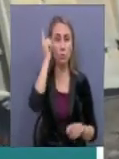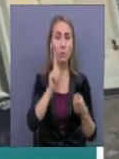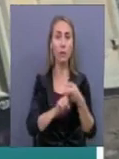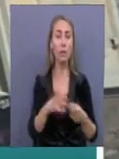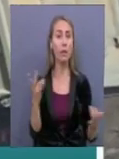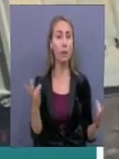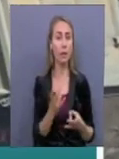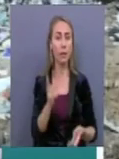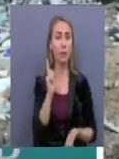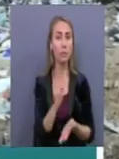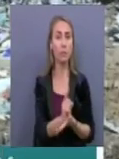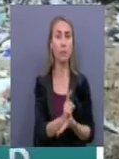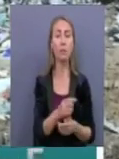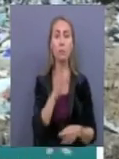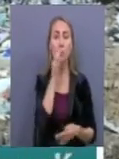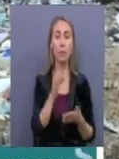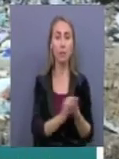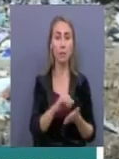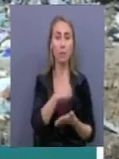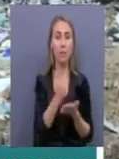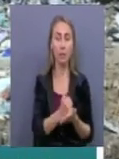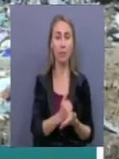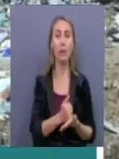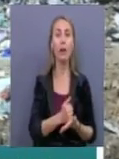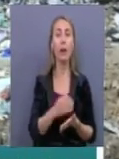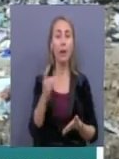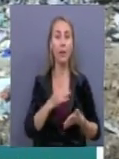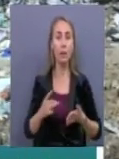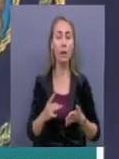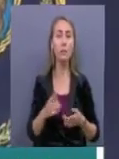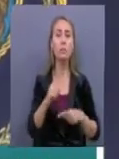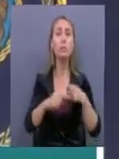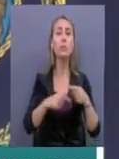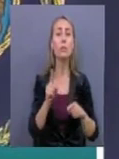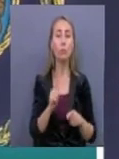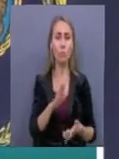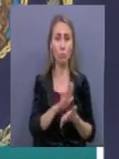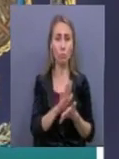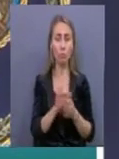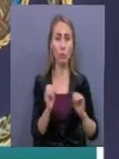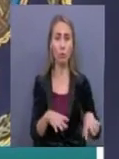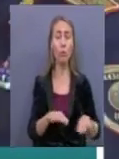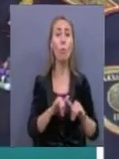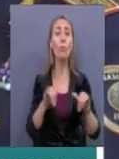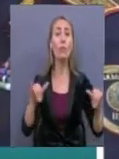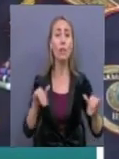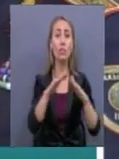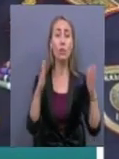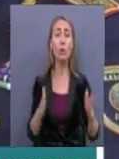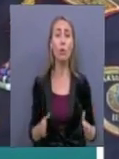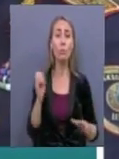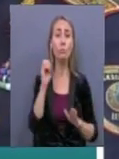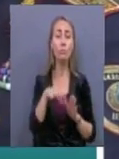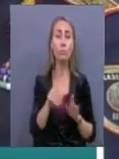Өңірде туристік полиция бөлімі құрылған. Жергілікті полиция қызметіне қоқыс қалдықтарына немқұрайлы азаматтарды әкімшілік жаза тарту, жалпы жағдайды